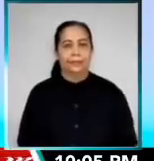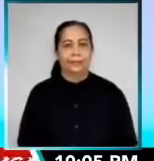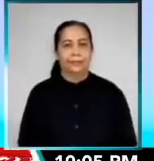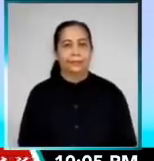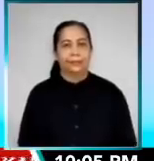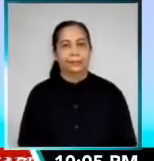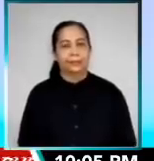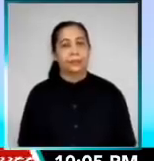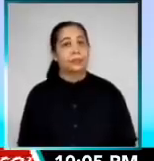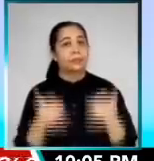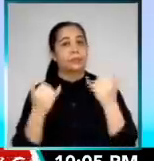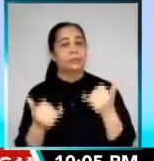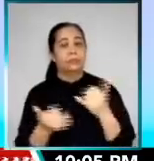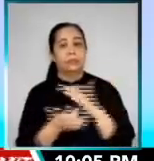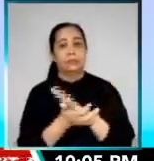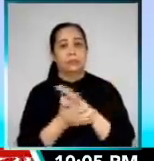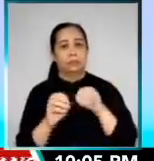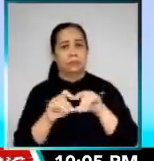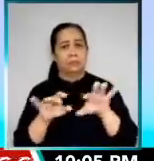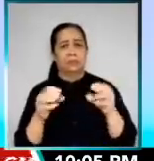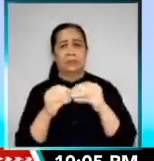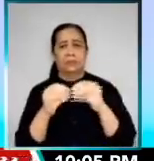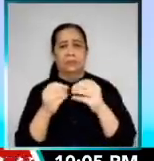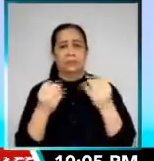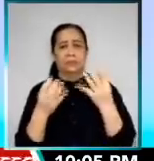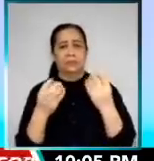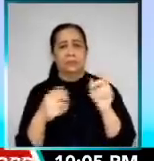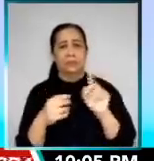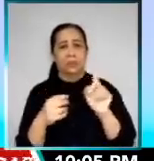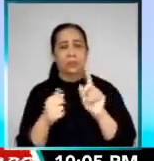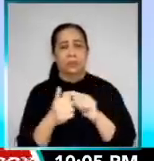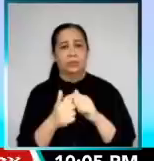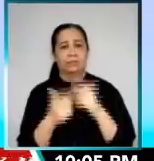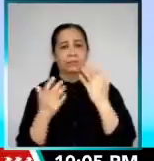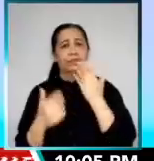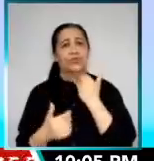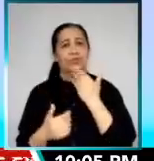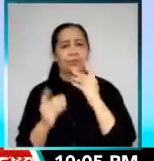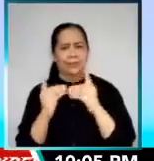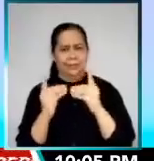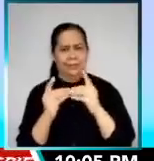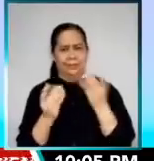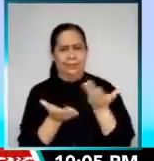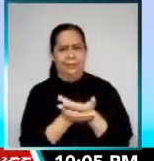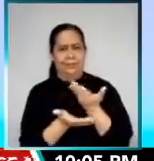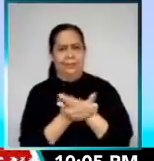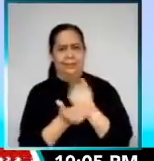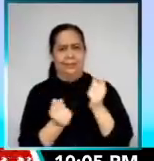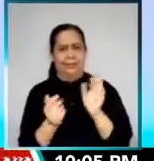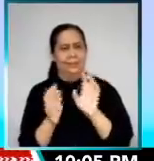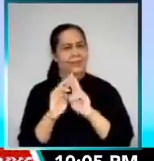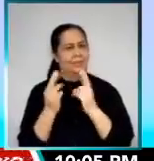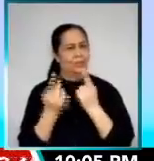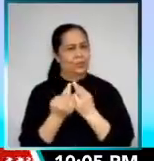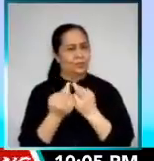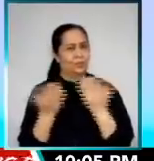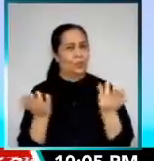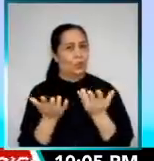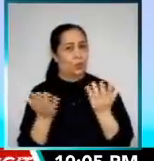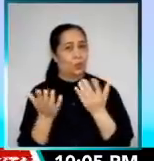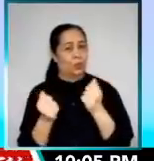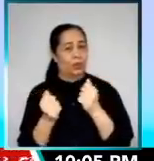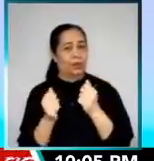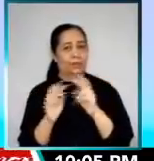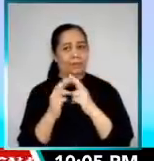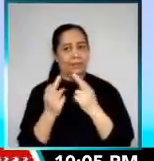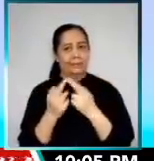Ngayong may pandemya, dumami ang mga pumapasok sa sugar dating, isang di pangkaraniwang ugnayan kung saan ang pakikipagrelasyon